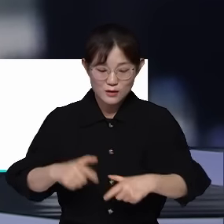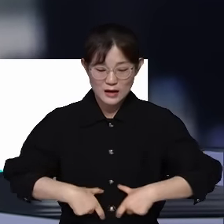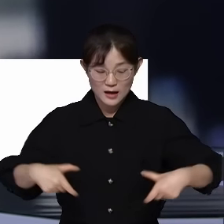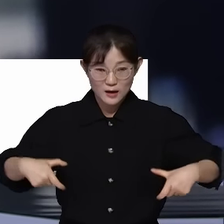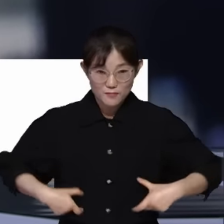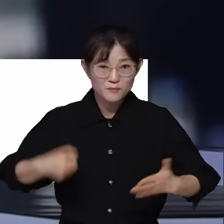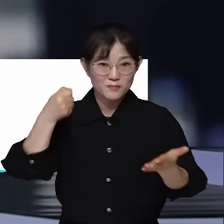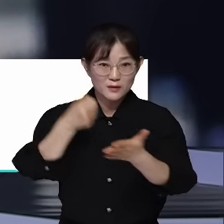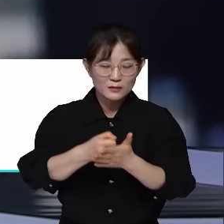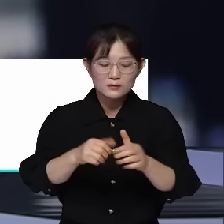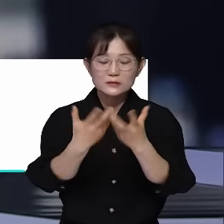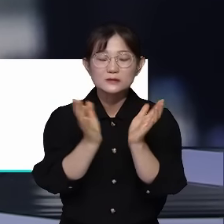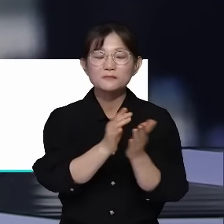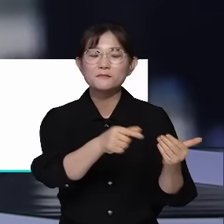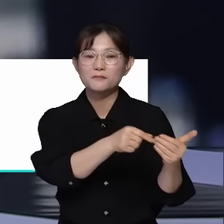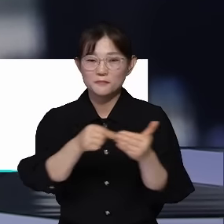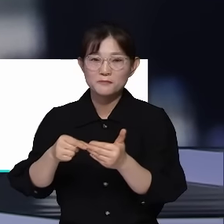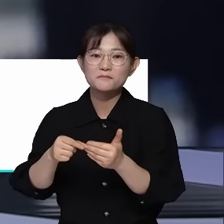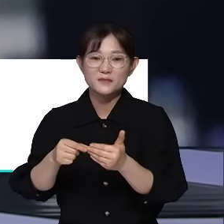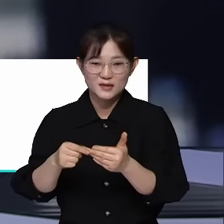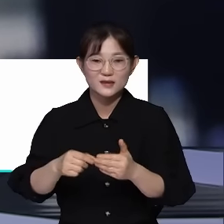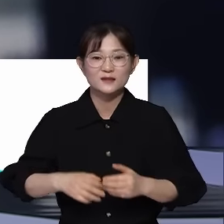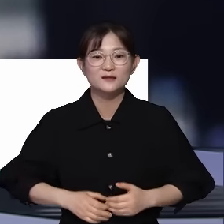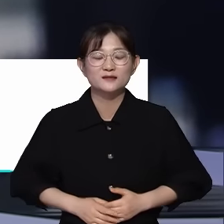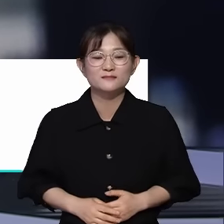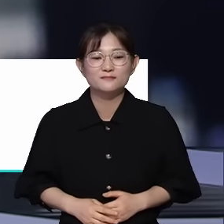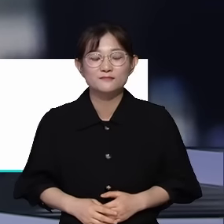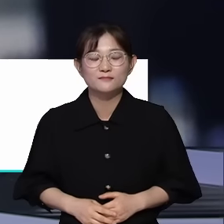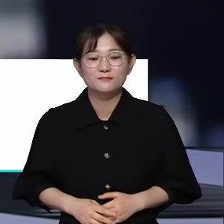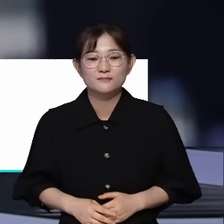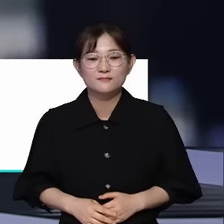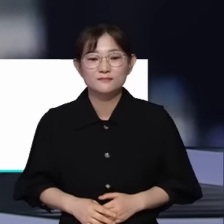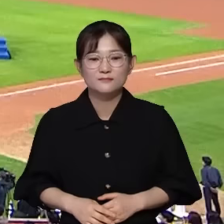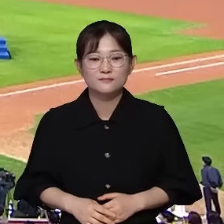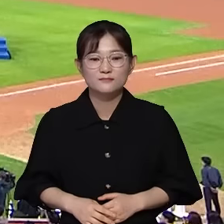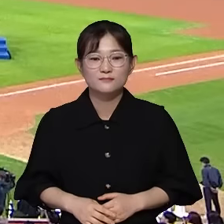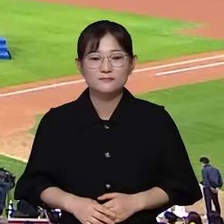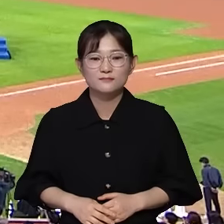팀을 이끌었습니다. 신대희 기자가 보도합니다.